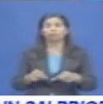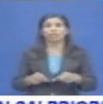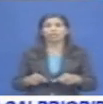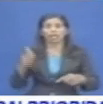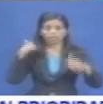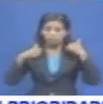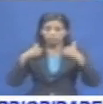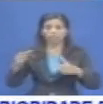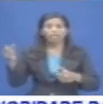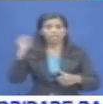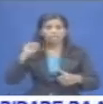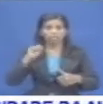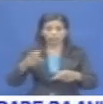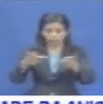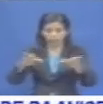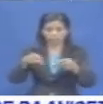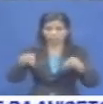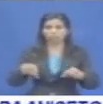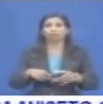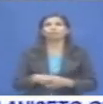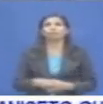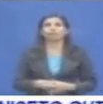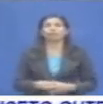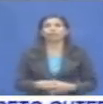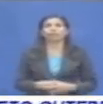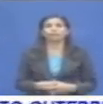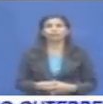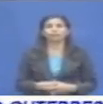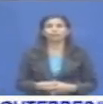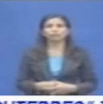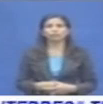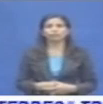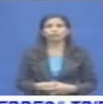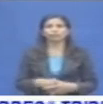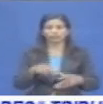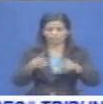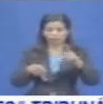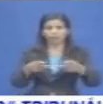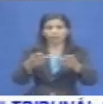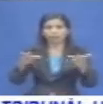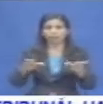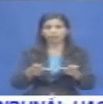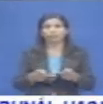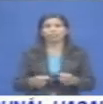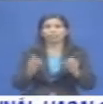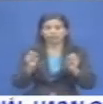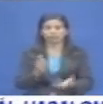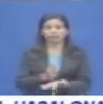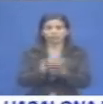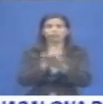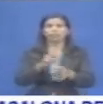ga haris ga hal watru me ya fatindene. Comunidade e a área ne reconhece, facilita do ne cidadão